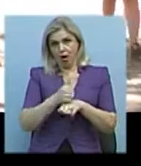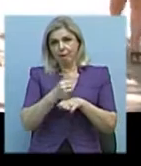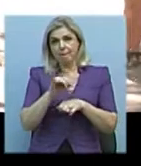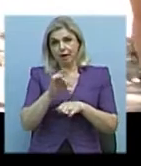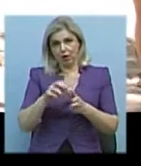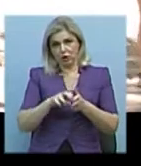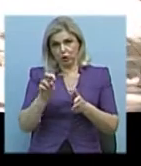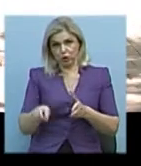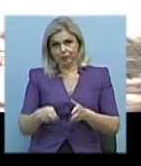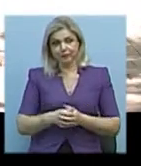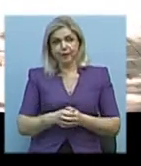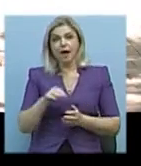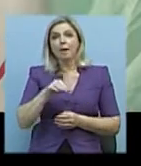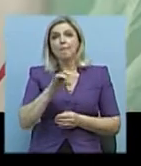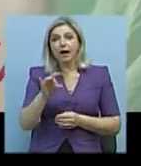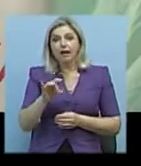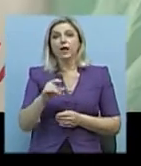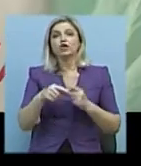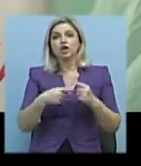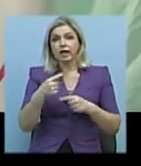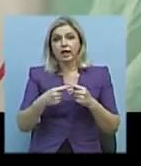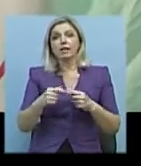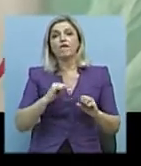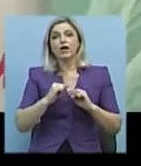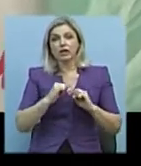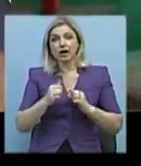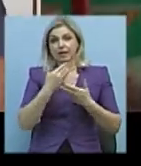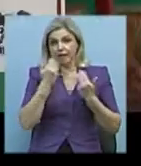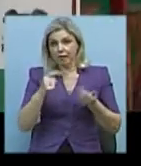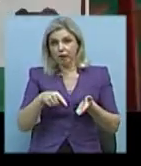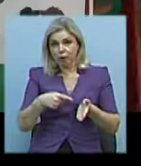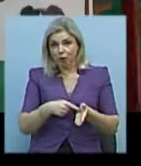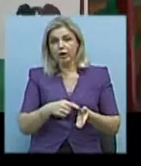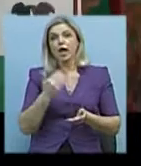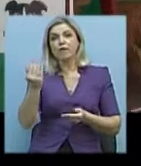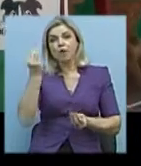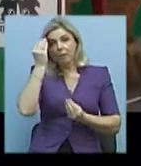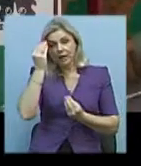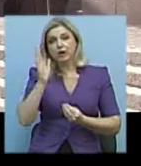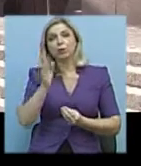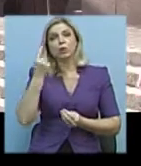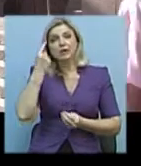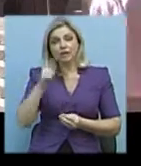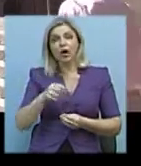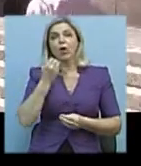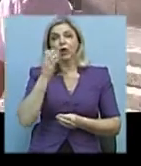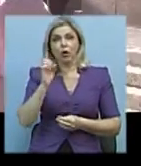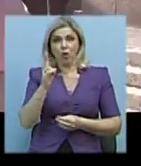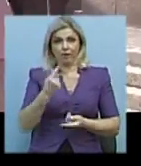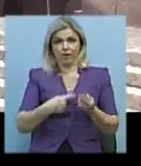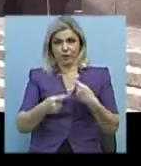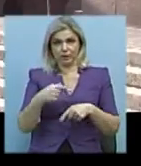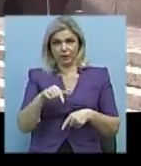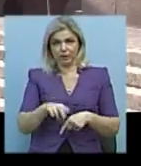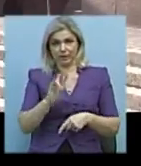Мер Олександр Сінкевич через відрядження в місті відсутній. Його позиція стане відомою по поверненню. Вікторія Андрушків, Юлія